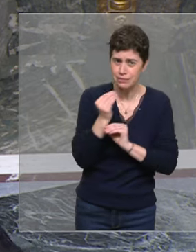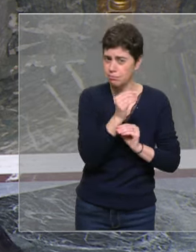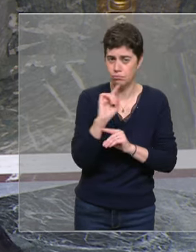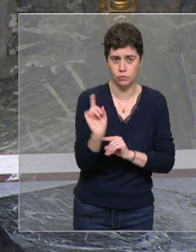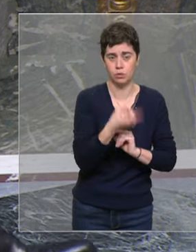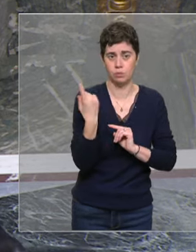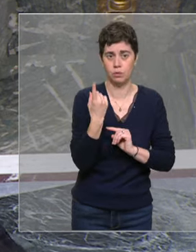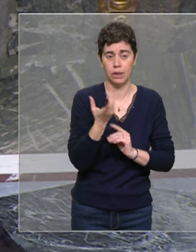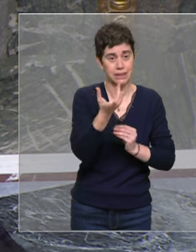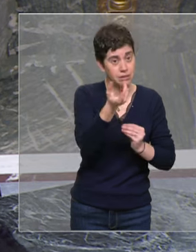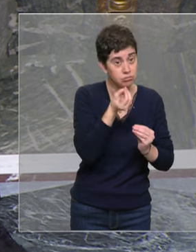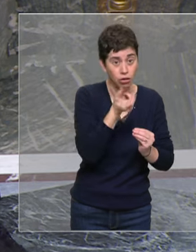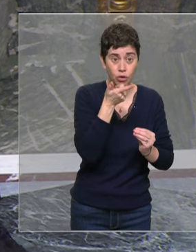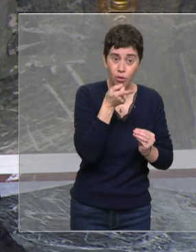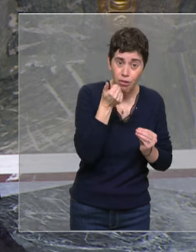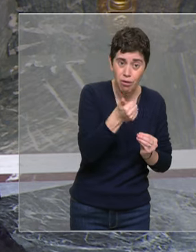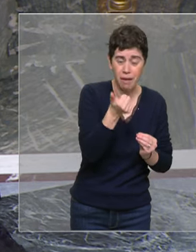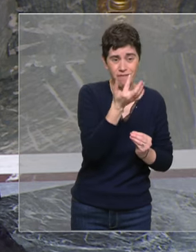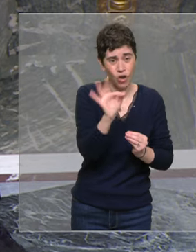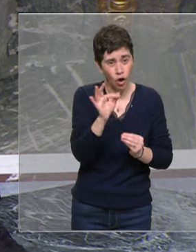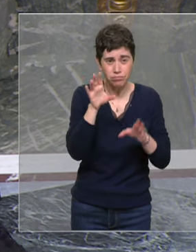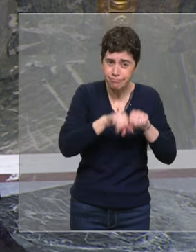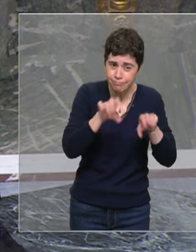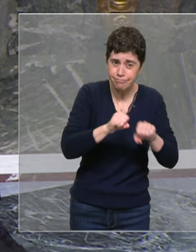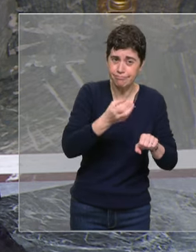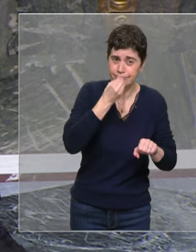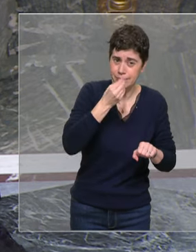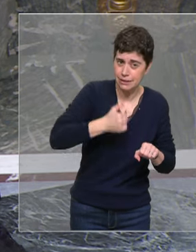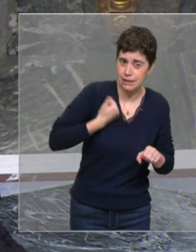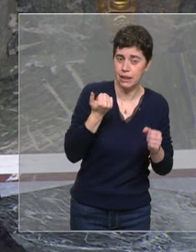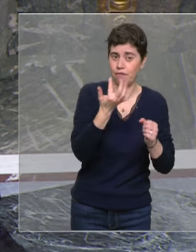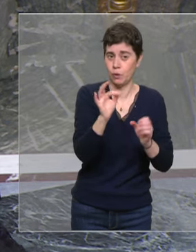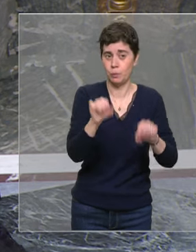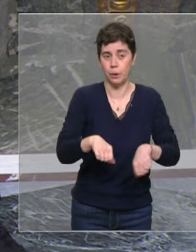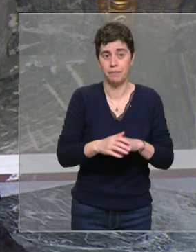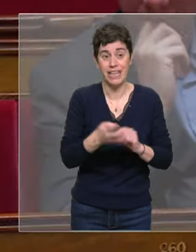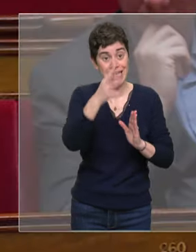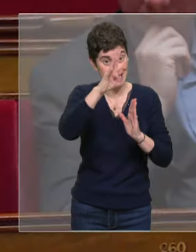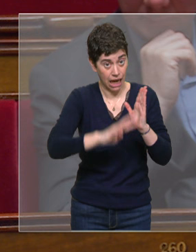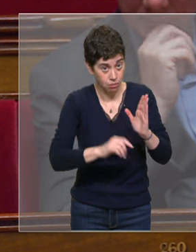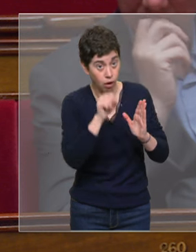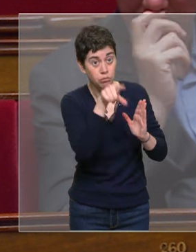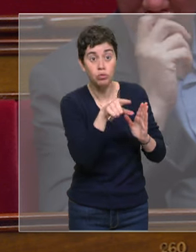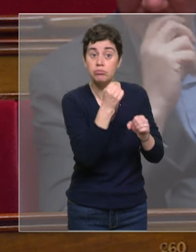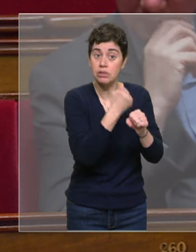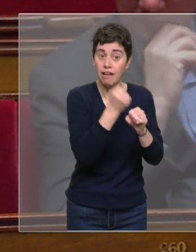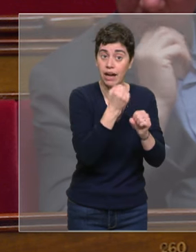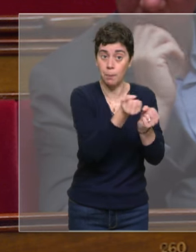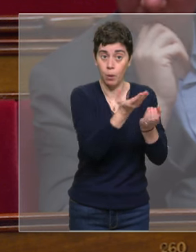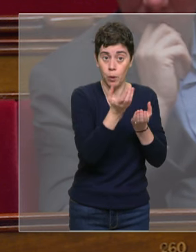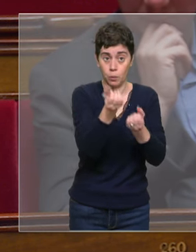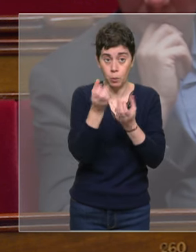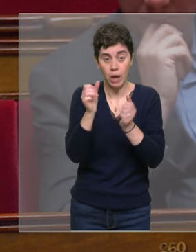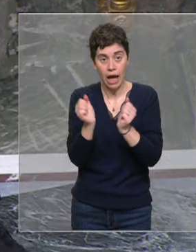notre souveraineté agricole, notre souveraineté alimentaire. Vous avez 4 mois pour nous faire des propositions, interroger les